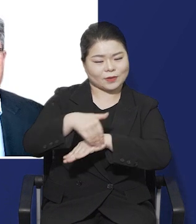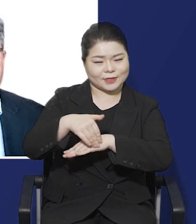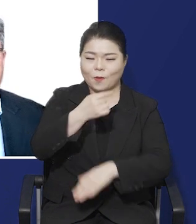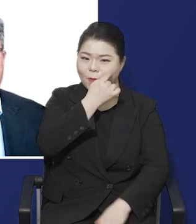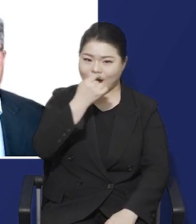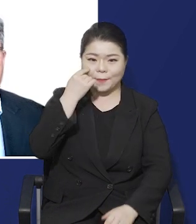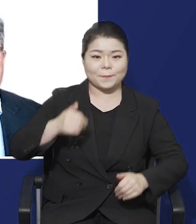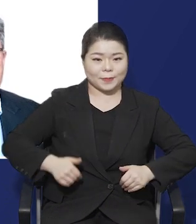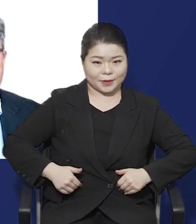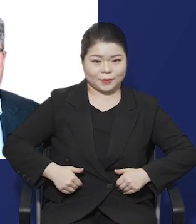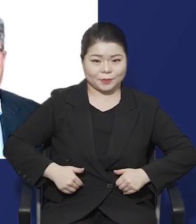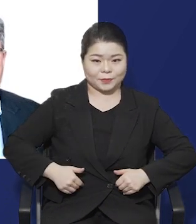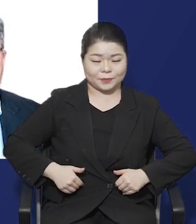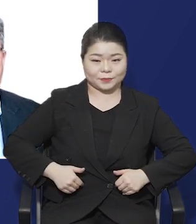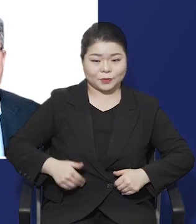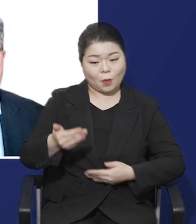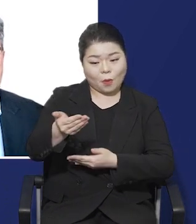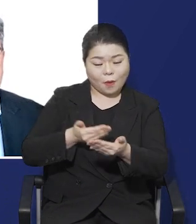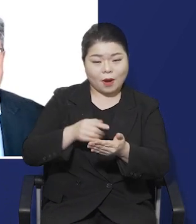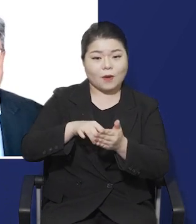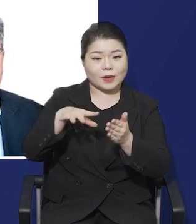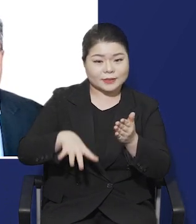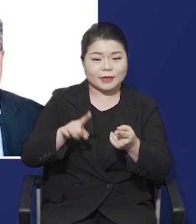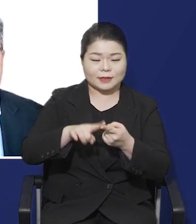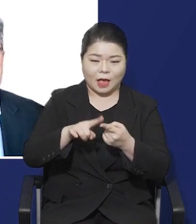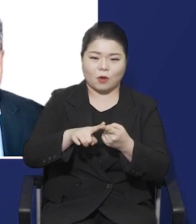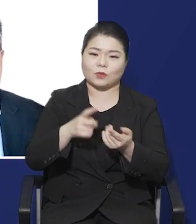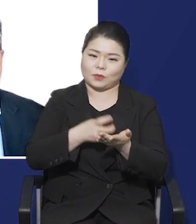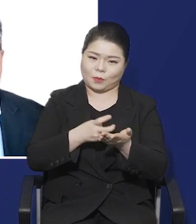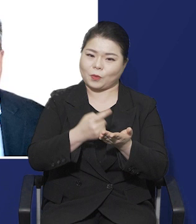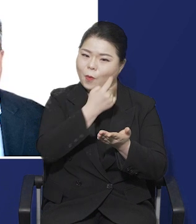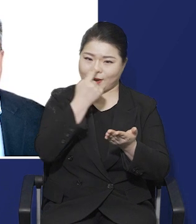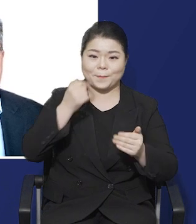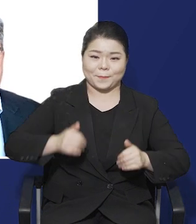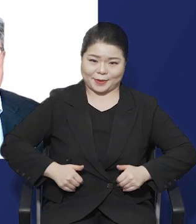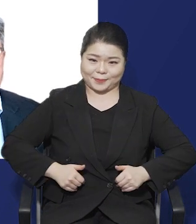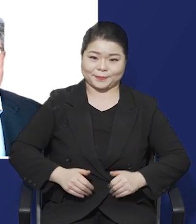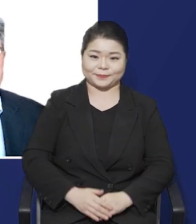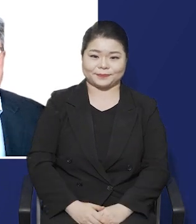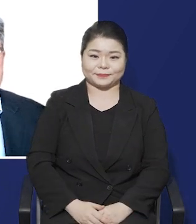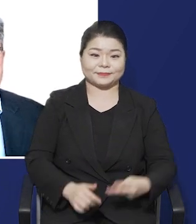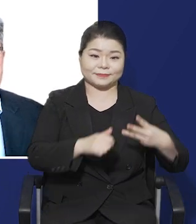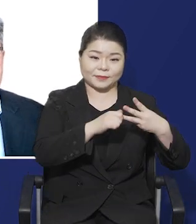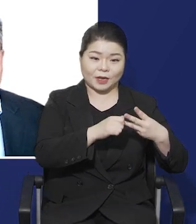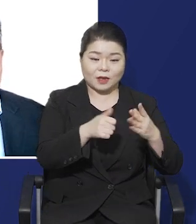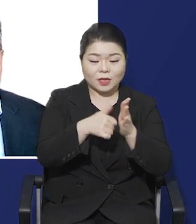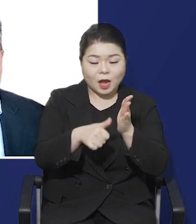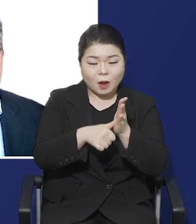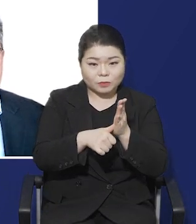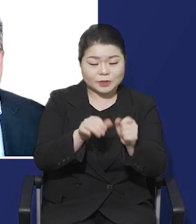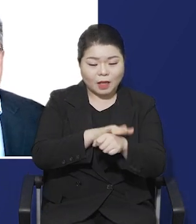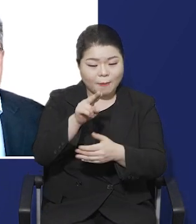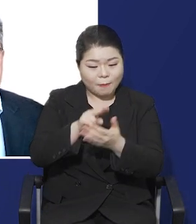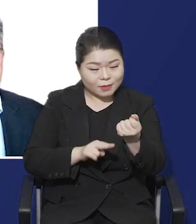해야 되고 또 관세 정책과 수입 규제 현황 등을 살펴봐야 합니다. 세 번째로 상품의